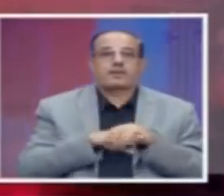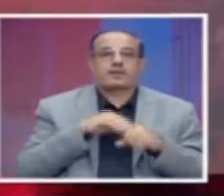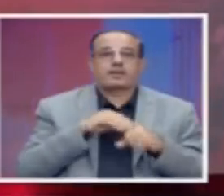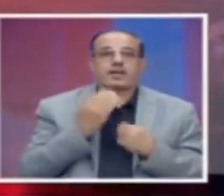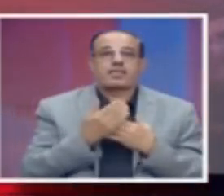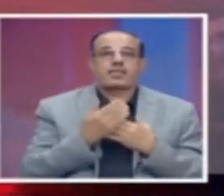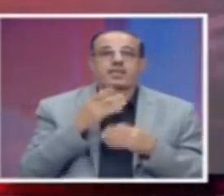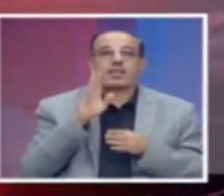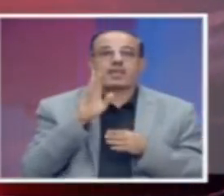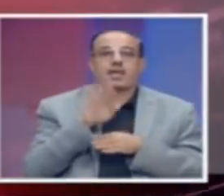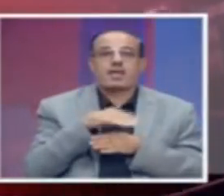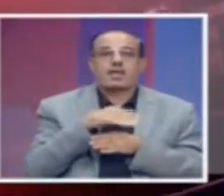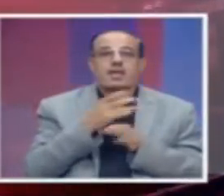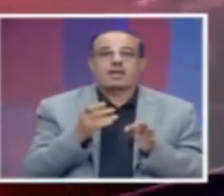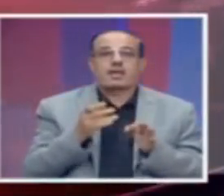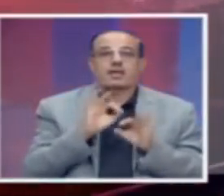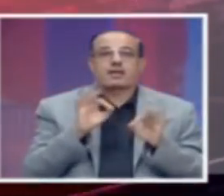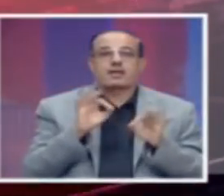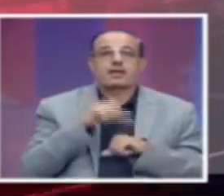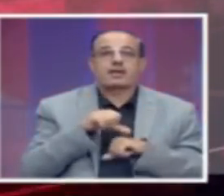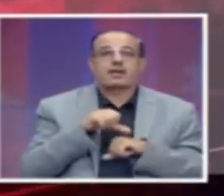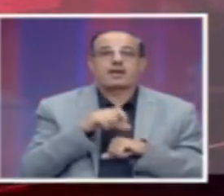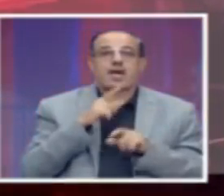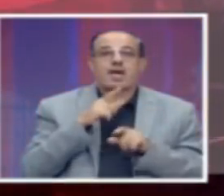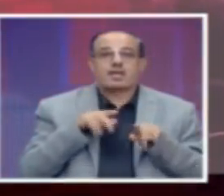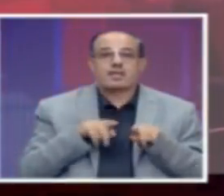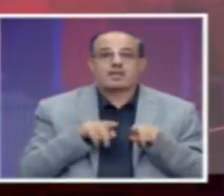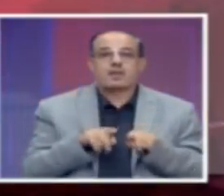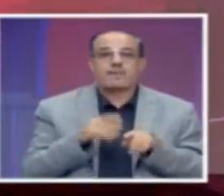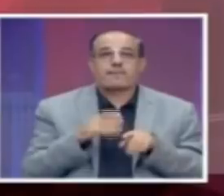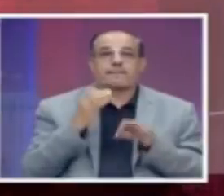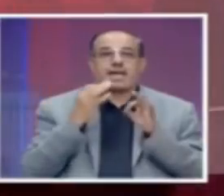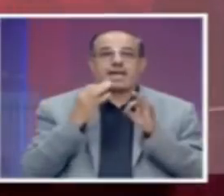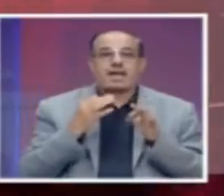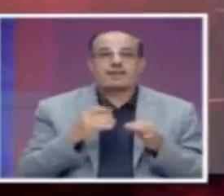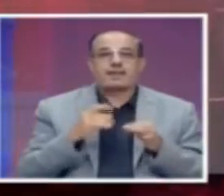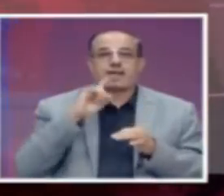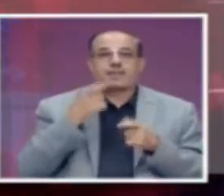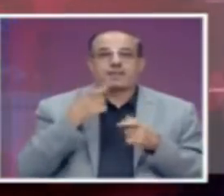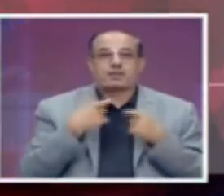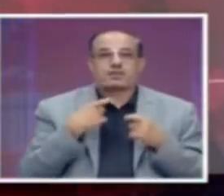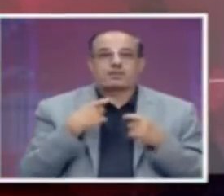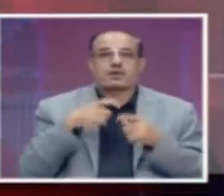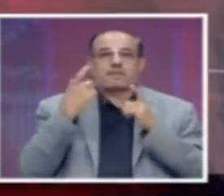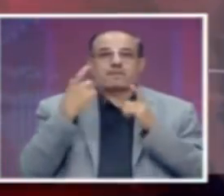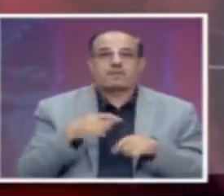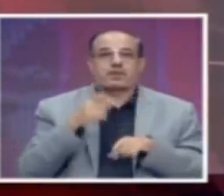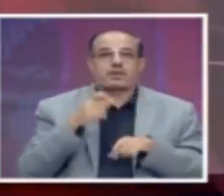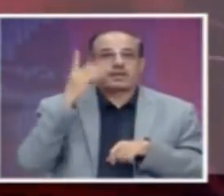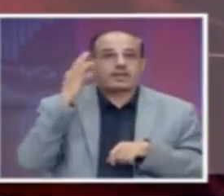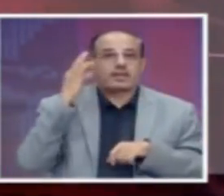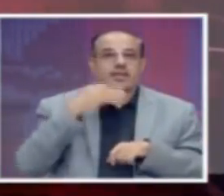وجه الرئيس السيسي بتنفيذ أحدث وأرقى التصميمات لأحياء العاصمة على نحو يتواكب مع أعلى المعايير